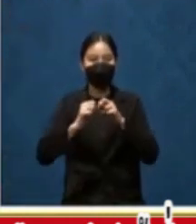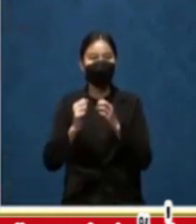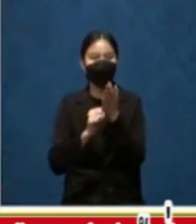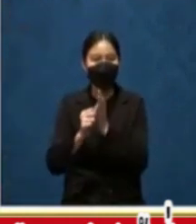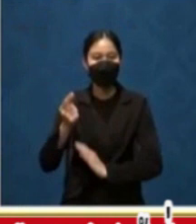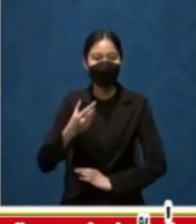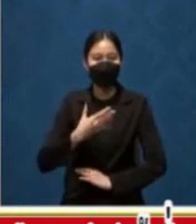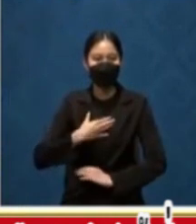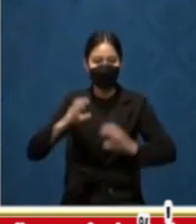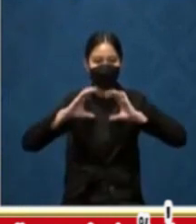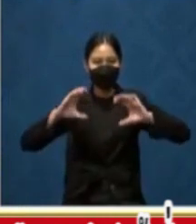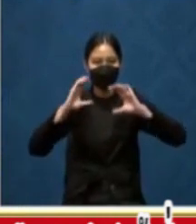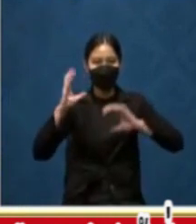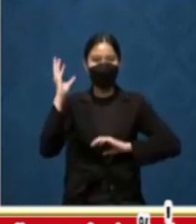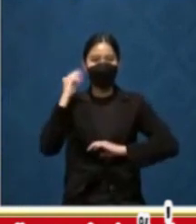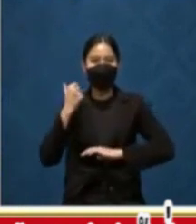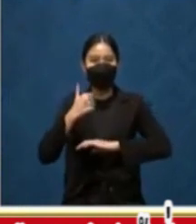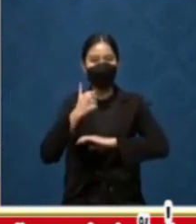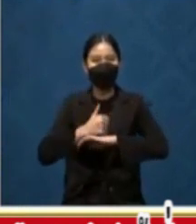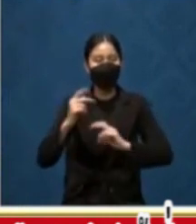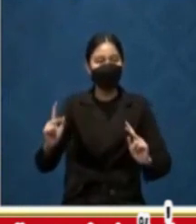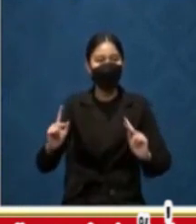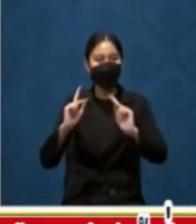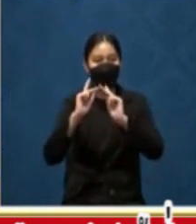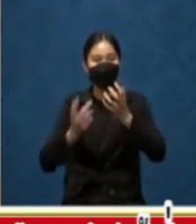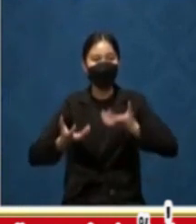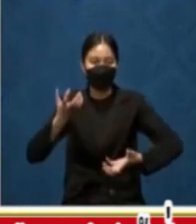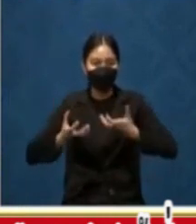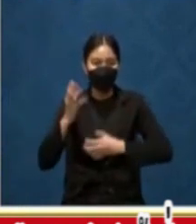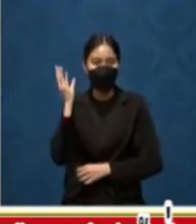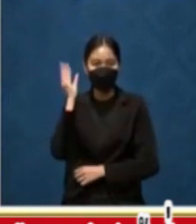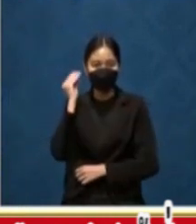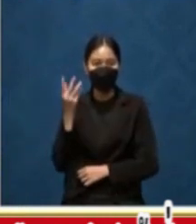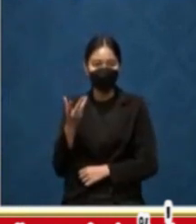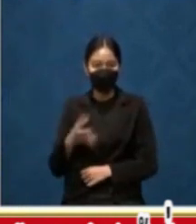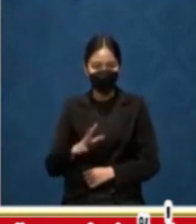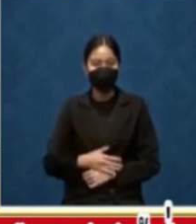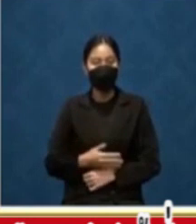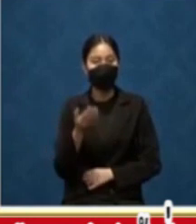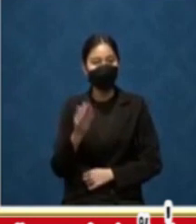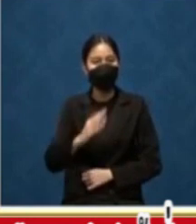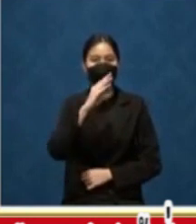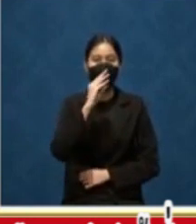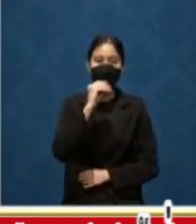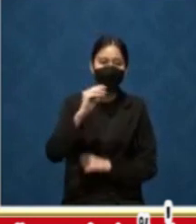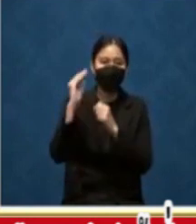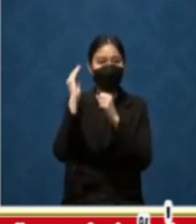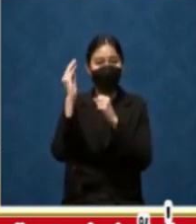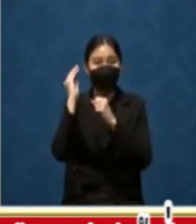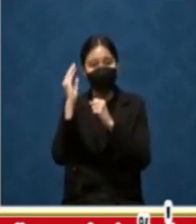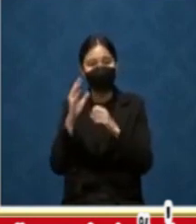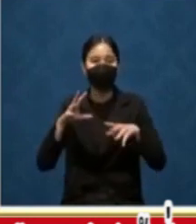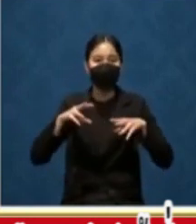วันนี้ผมฟังรัฐบาลแล้วฟังทั้งดนตรีคมนาคมแล้วนี่ท่านก็พูดไปแบบ